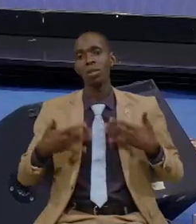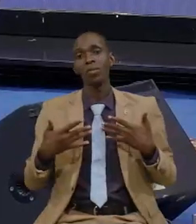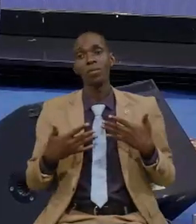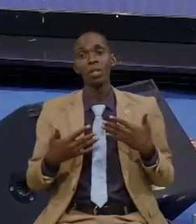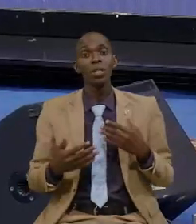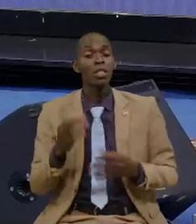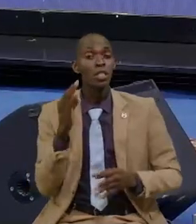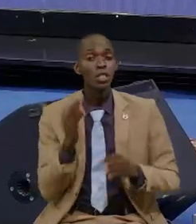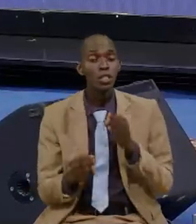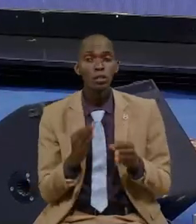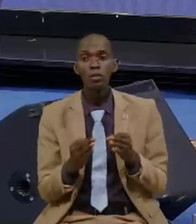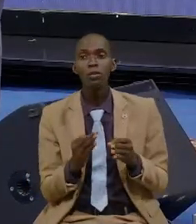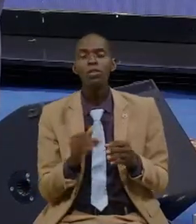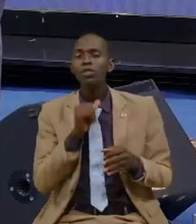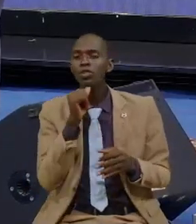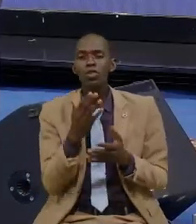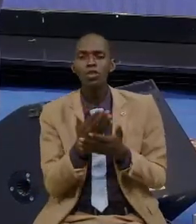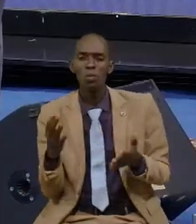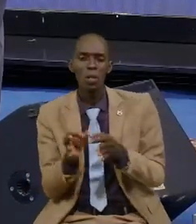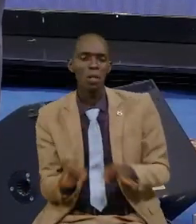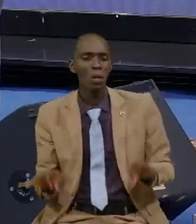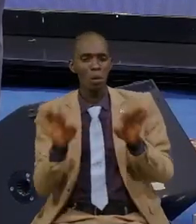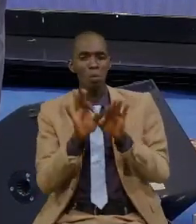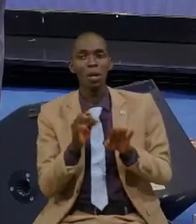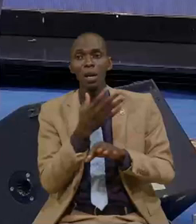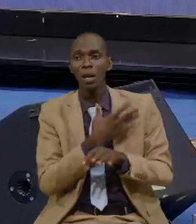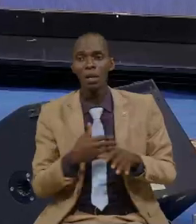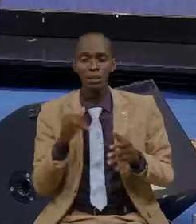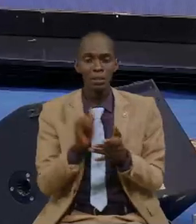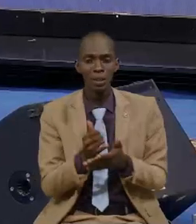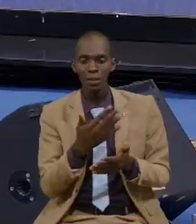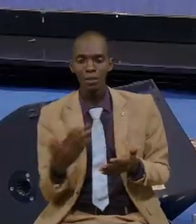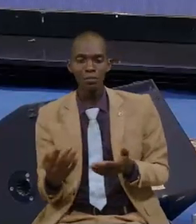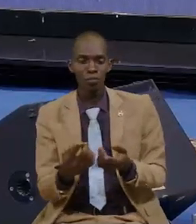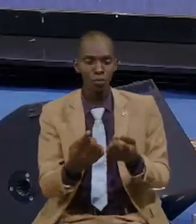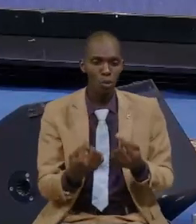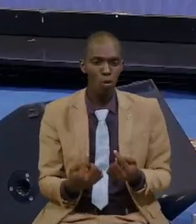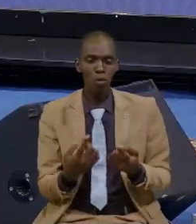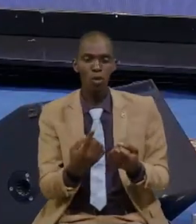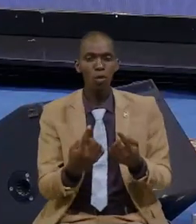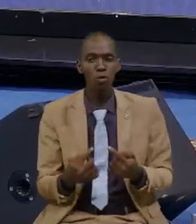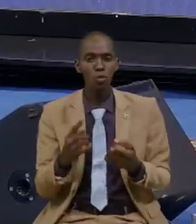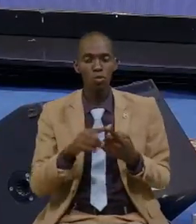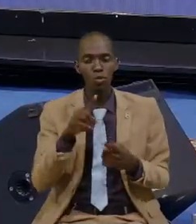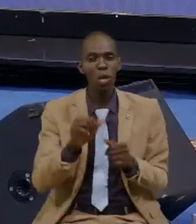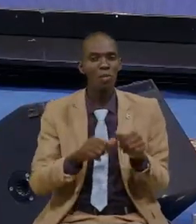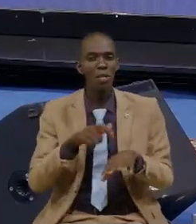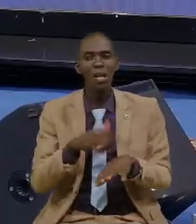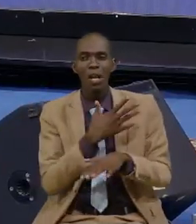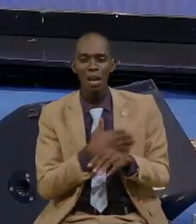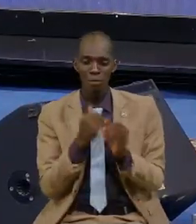votre vie, quelque chose de non essentiel, et la chose à chaque fois vient, arrive,